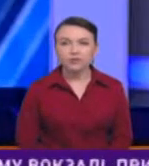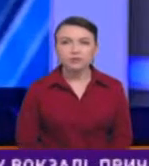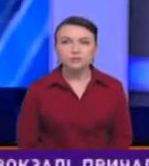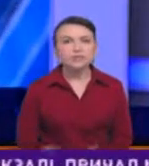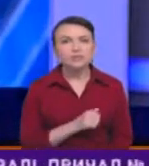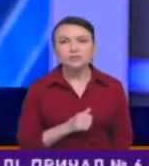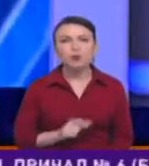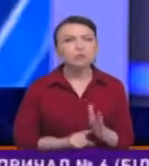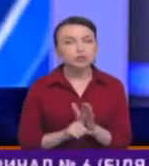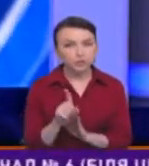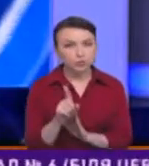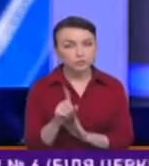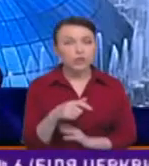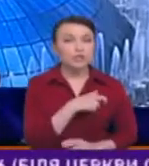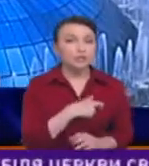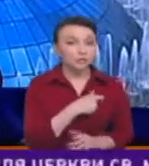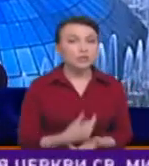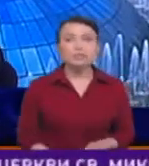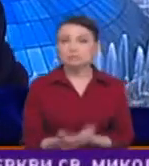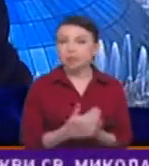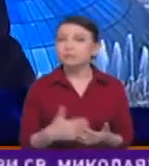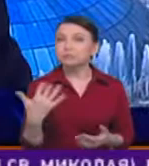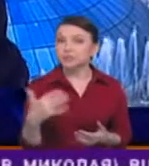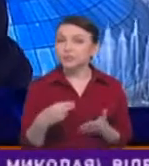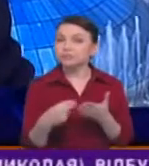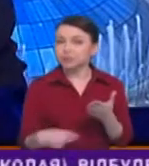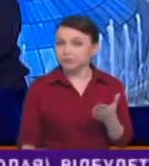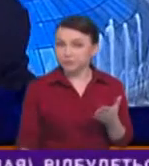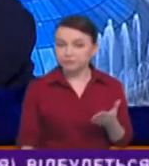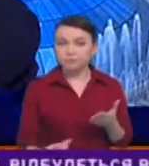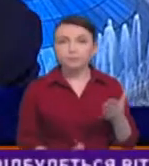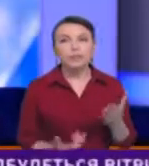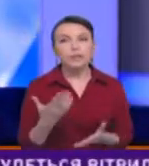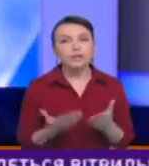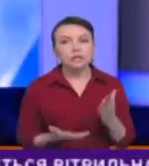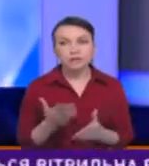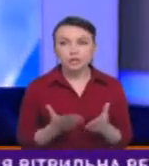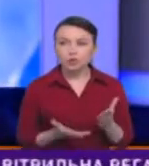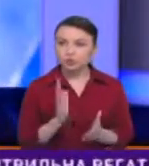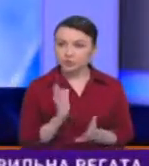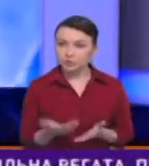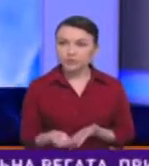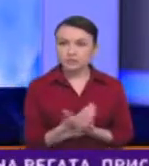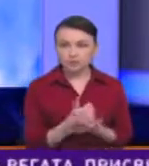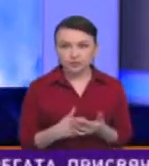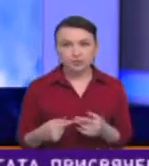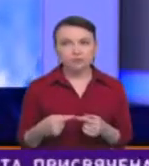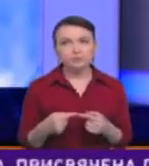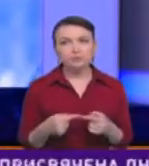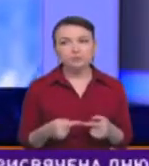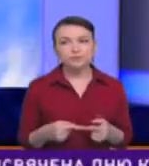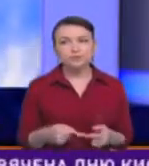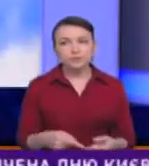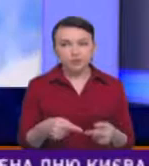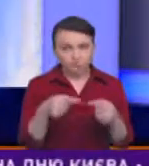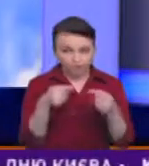Самого початку депутати зібрали там 50 підписів, да, умовно? І... Якщо буде зібрана та необхідна підпис, так, яка визначена в Конституції для